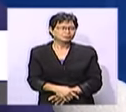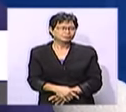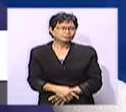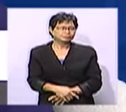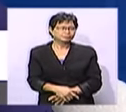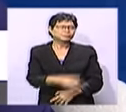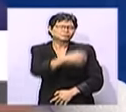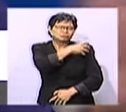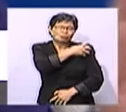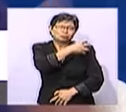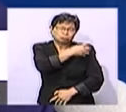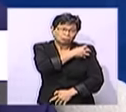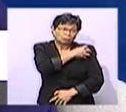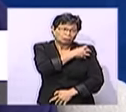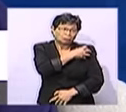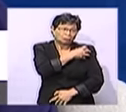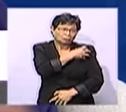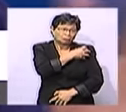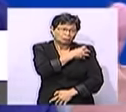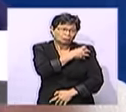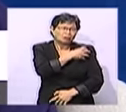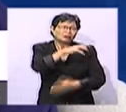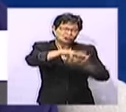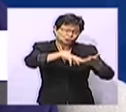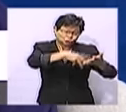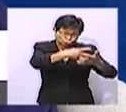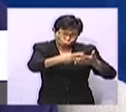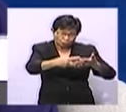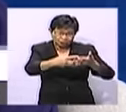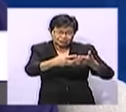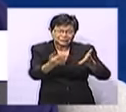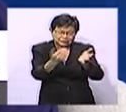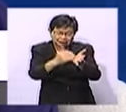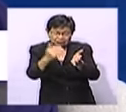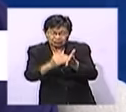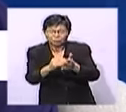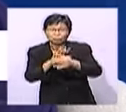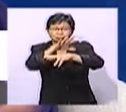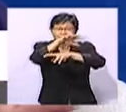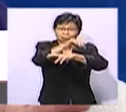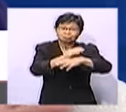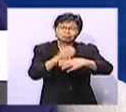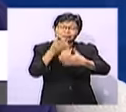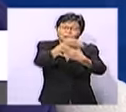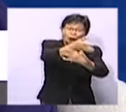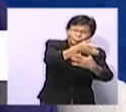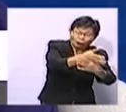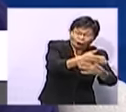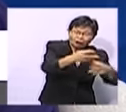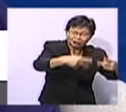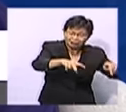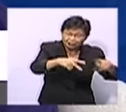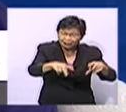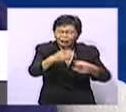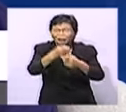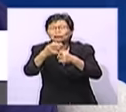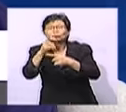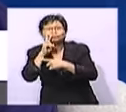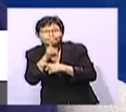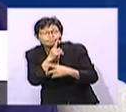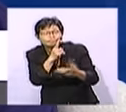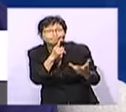Bahagian penguatkuasa ini, dia ada jadual berkala, serbuan ke atas premis dan memang kalau kita tengok,